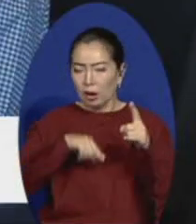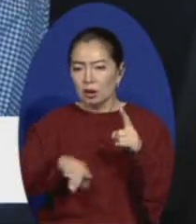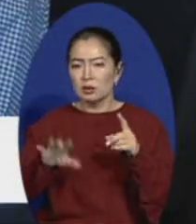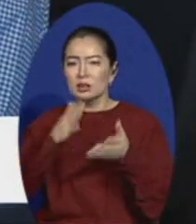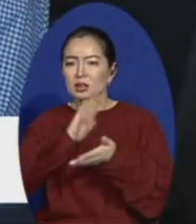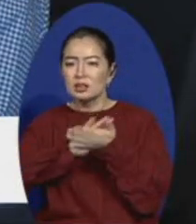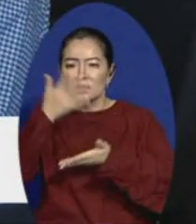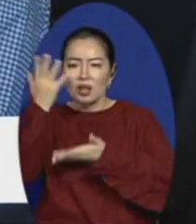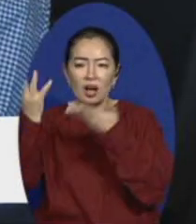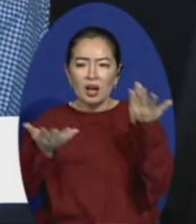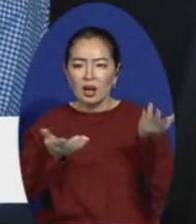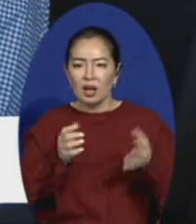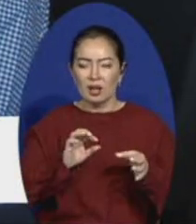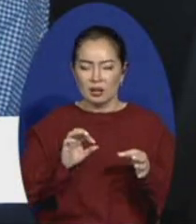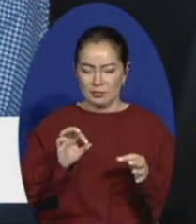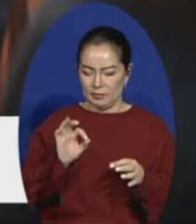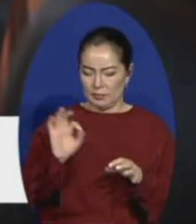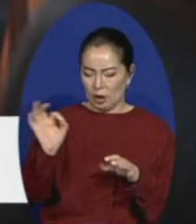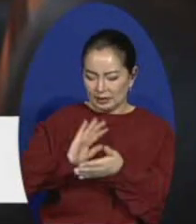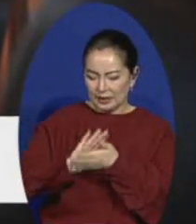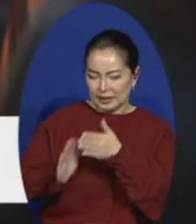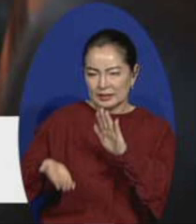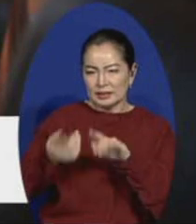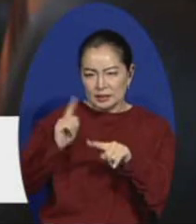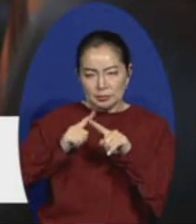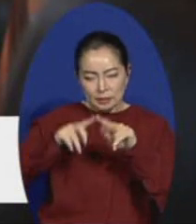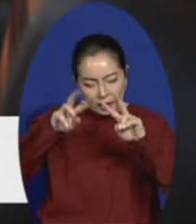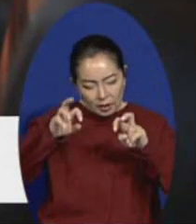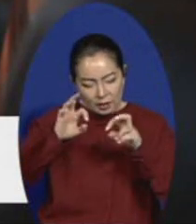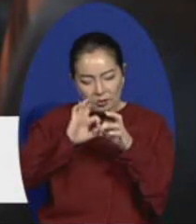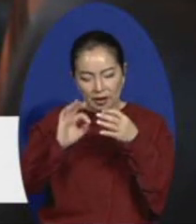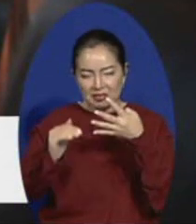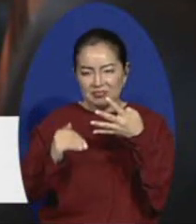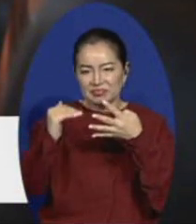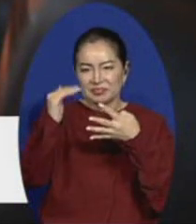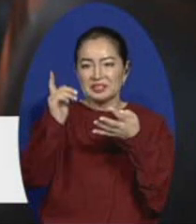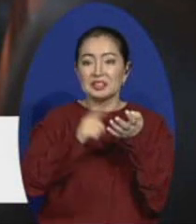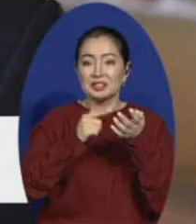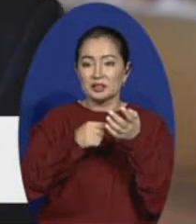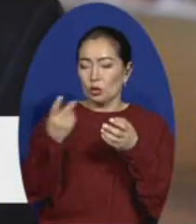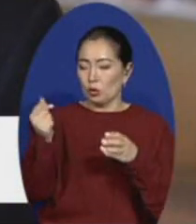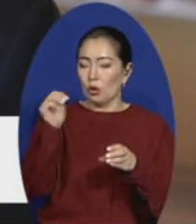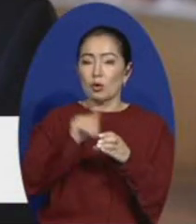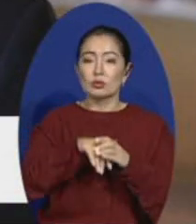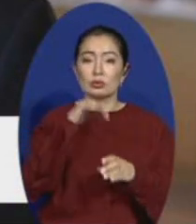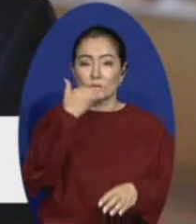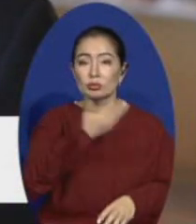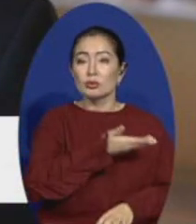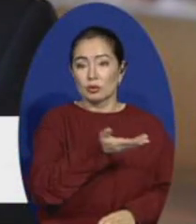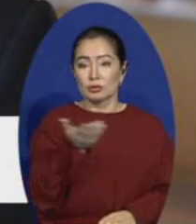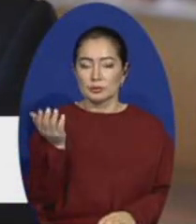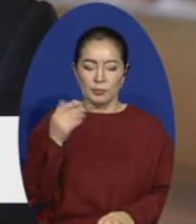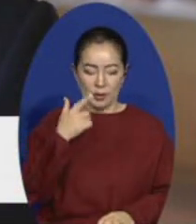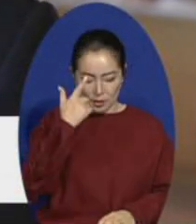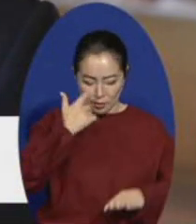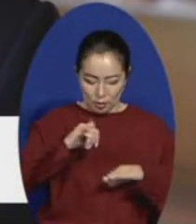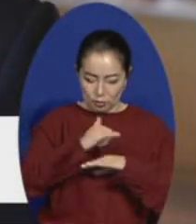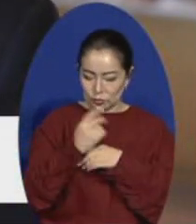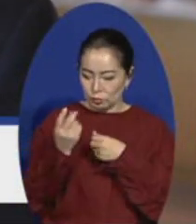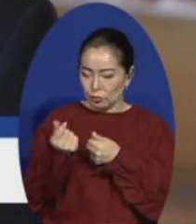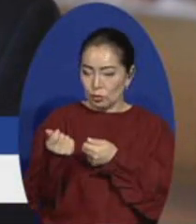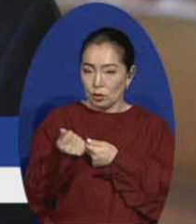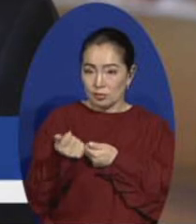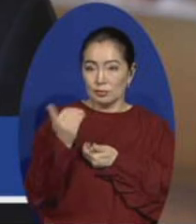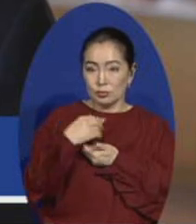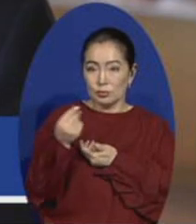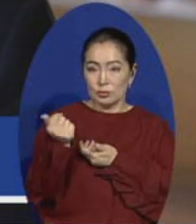олборлолтоо илүү нарийн түвшинд хүргэх хэрэгтэйг хөрөнгө оруулагчид зөвлөжээ. Монгол улс хөрөнгө оруулалтыг татахын тулд